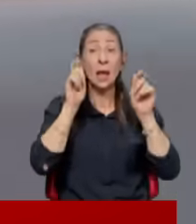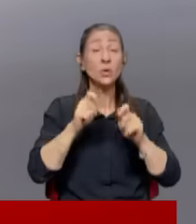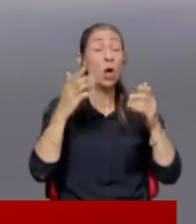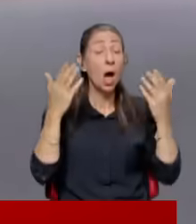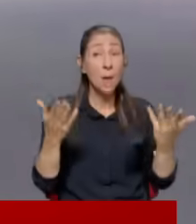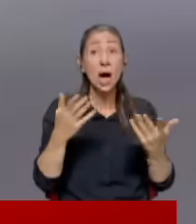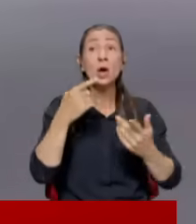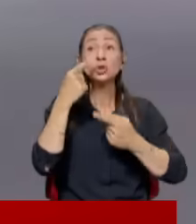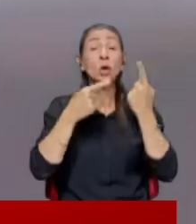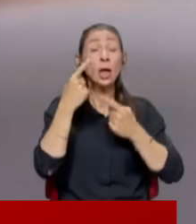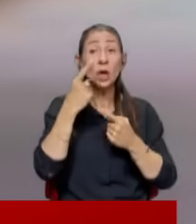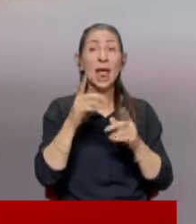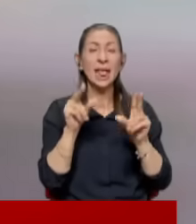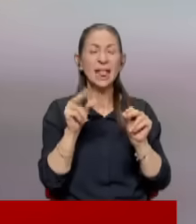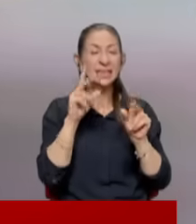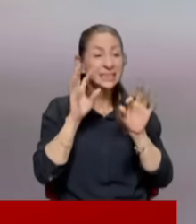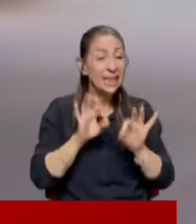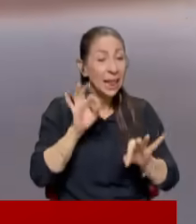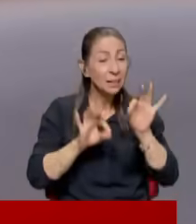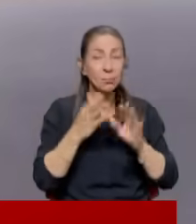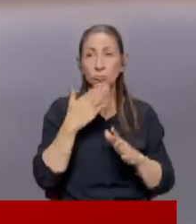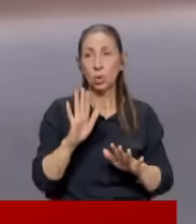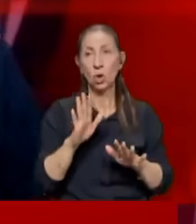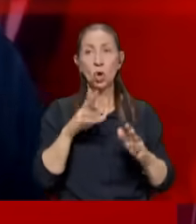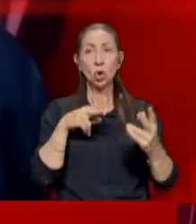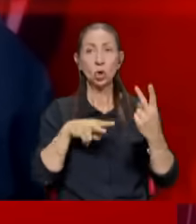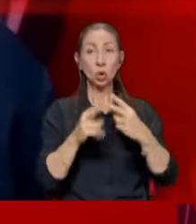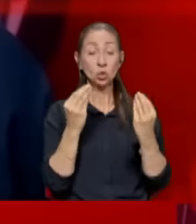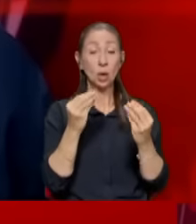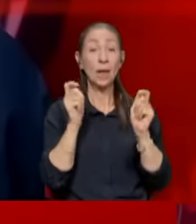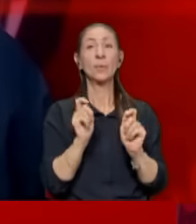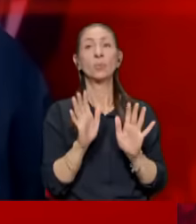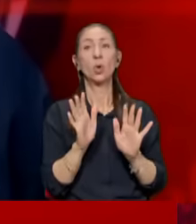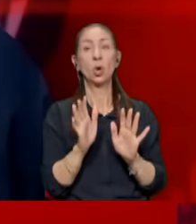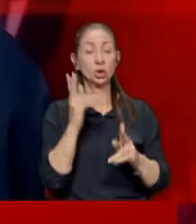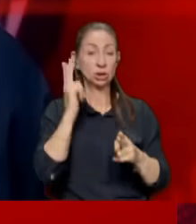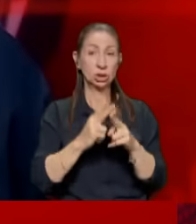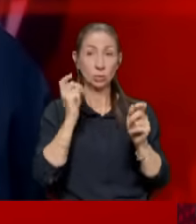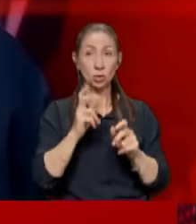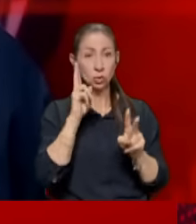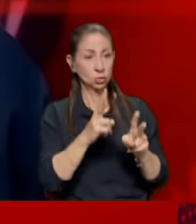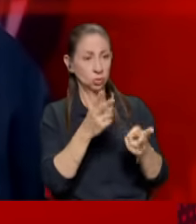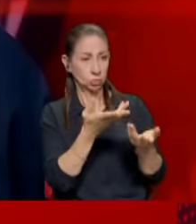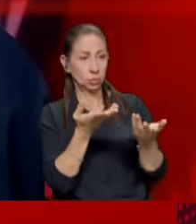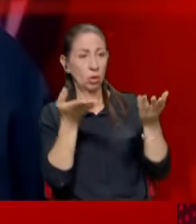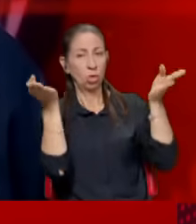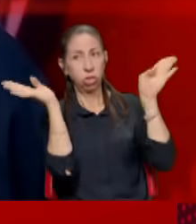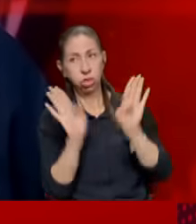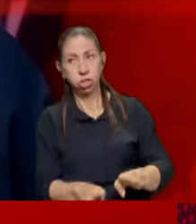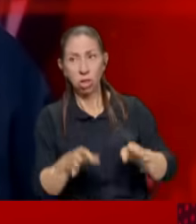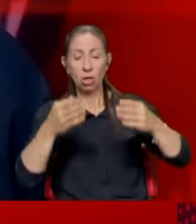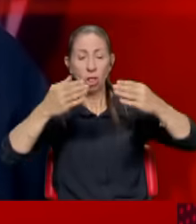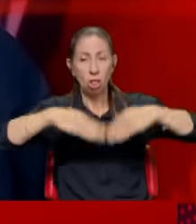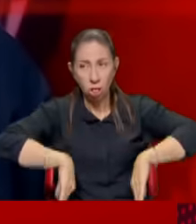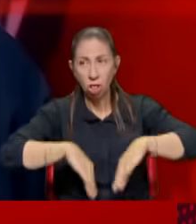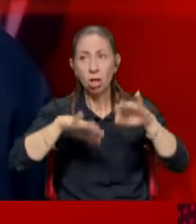ama iddiaya göre yeterince denetim yok. Yolun üst yapısı düzgün yapılmıyor. Ondan sonra görüyorsunuz işte oturmaları, çökmeleri,